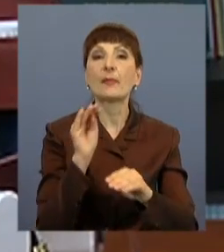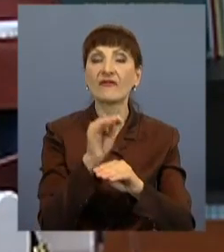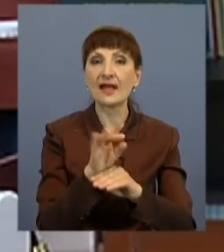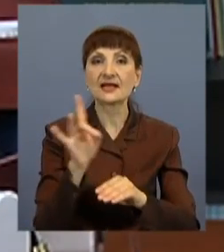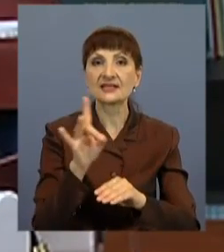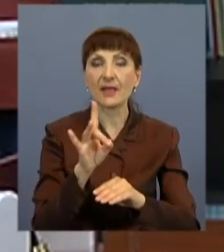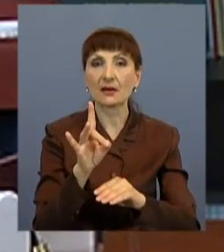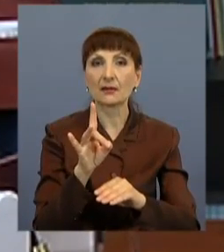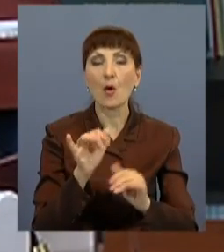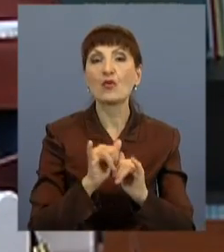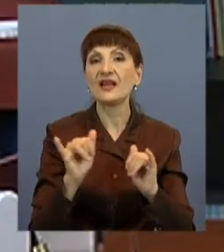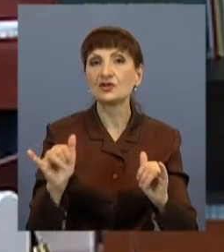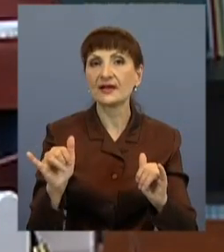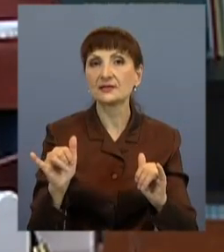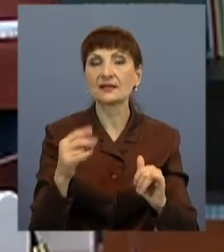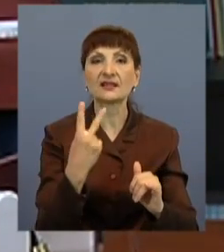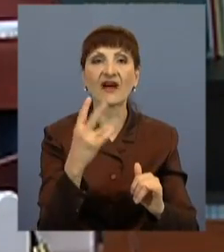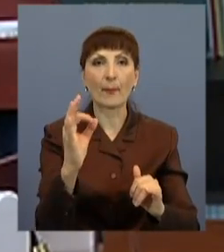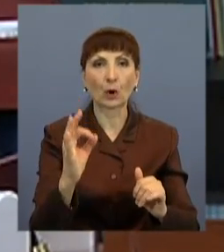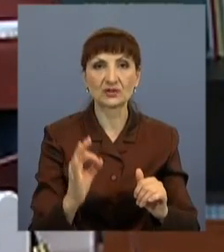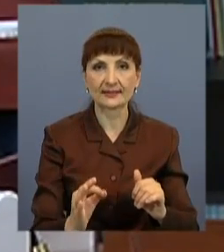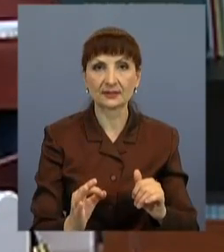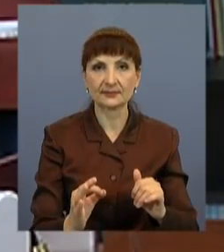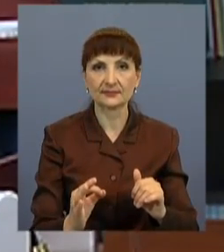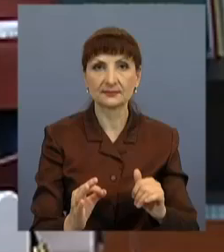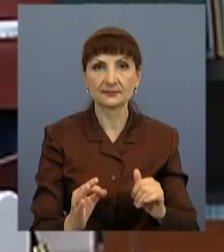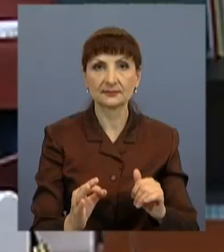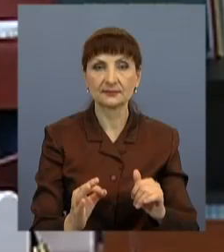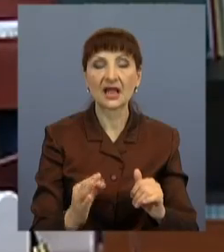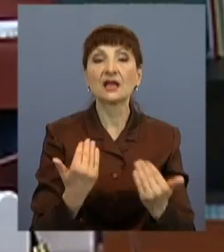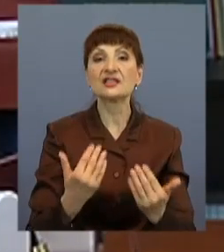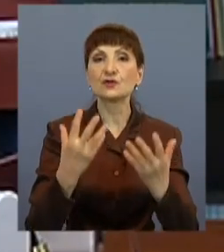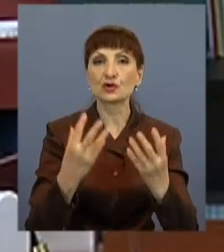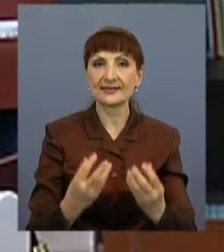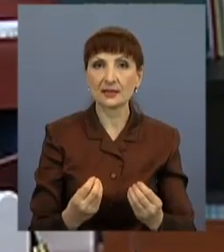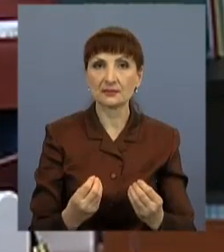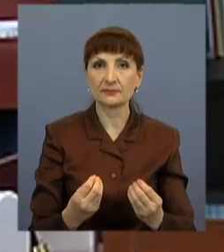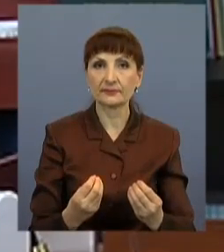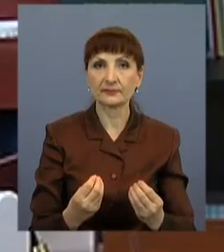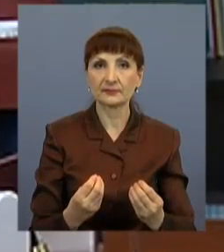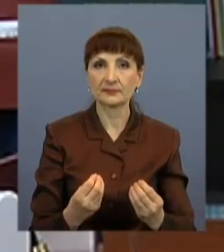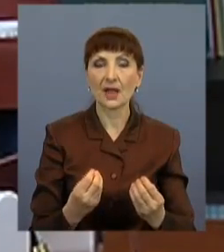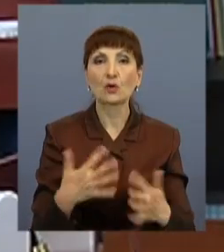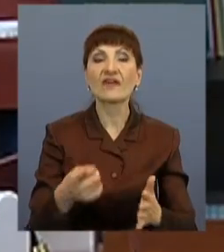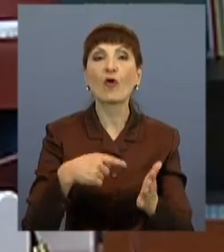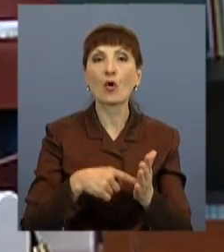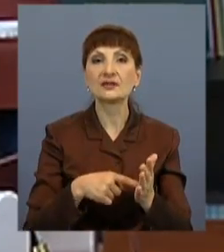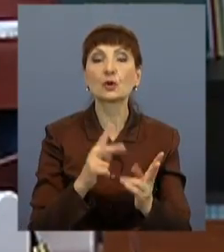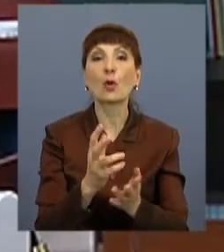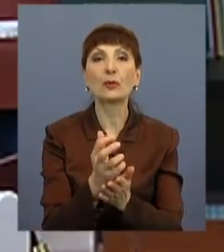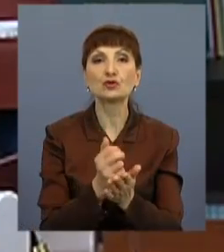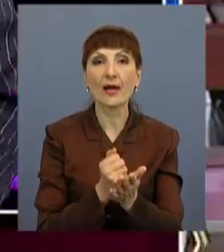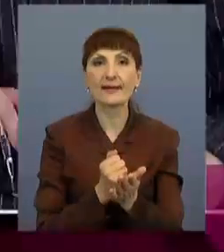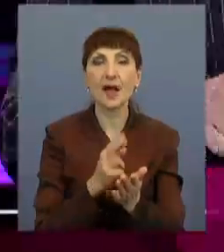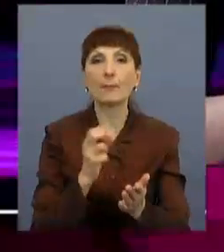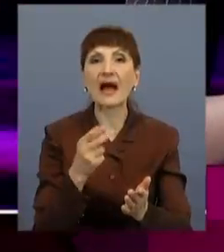размер базовой пенсии, увеличивается на 2%. На сегодняшний день хочу сказать, что в городе получатели